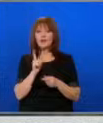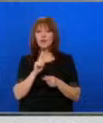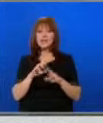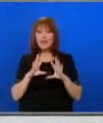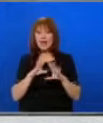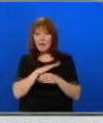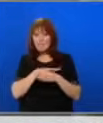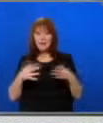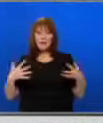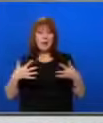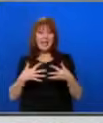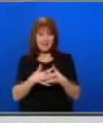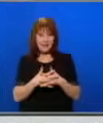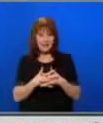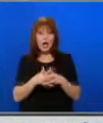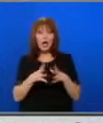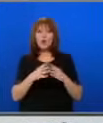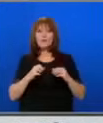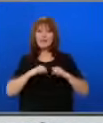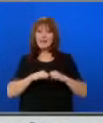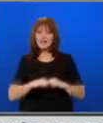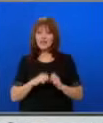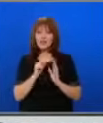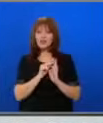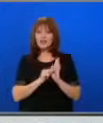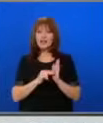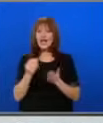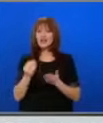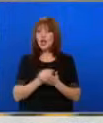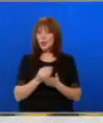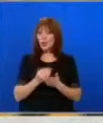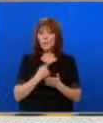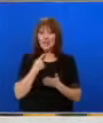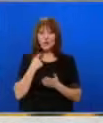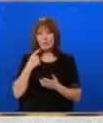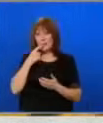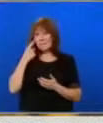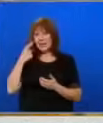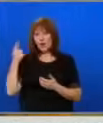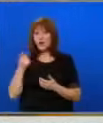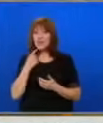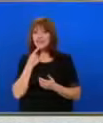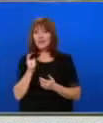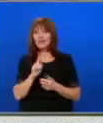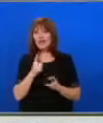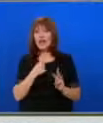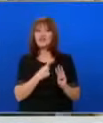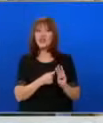интегрирани. Румънските власти са изчислили, че всеки месец икономиката на страната губи милиони, заради това, че не е в